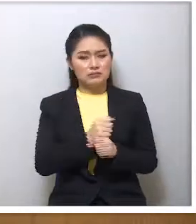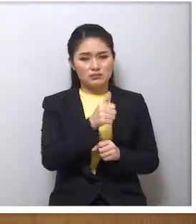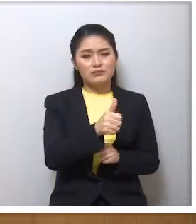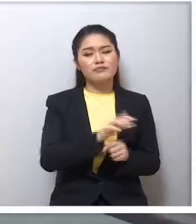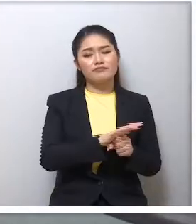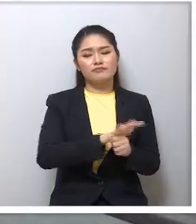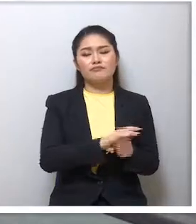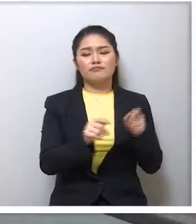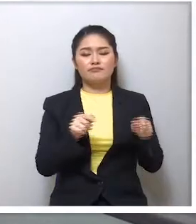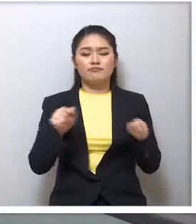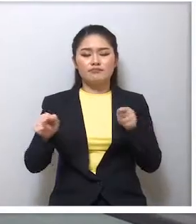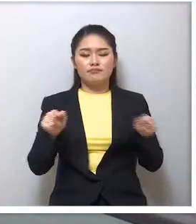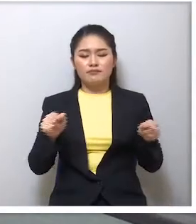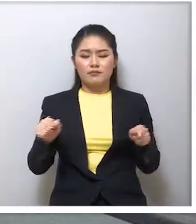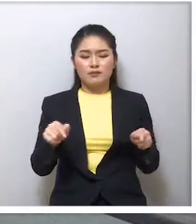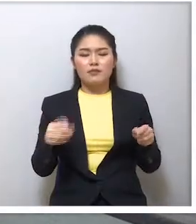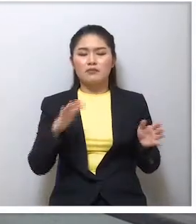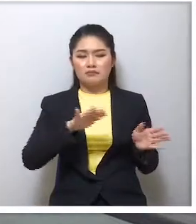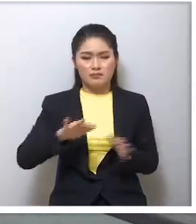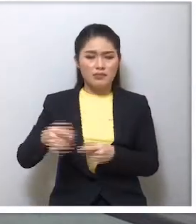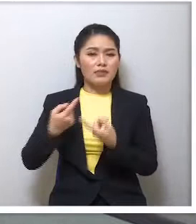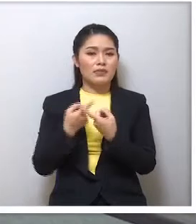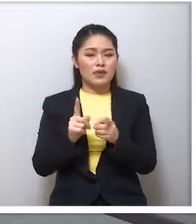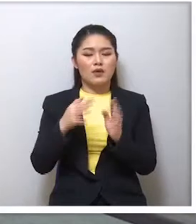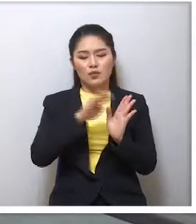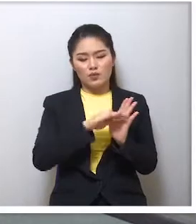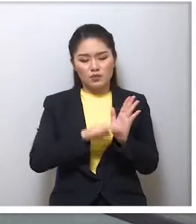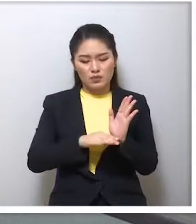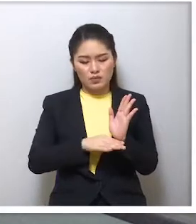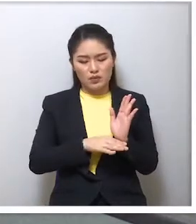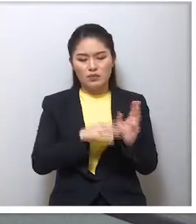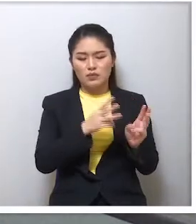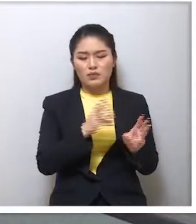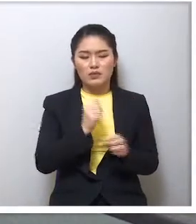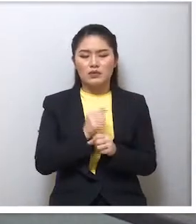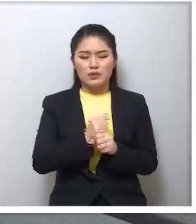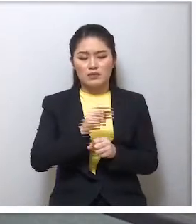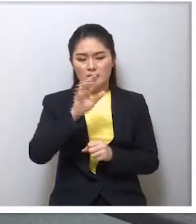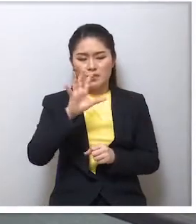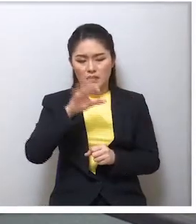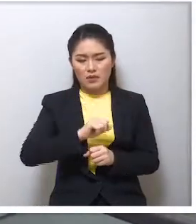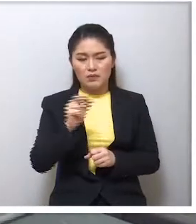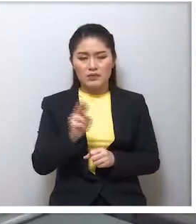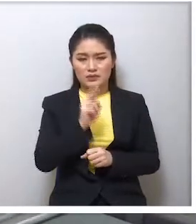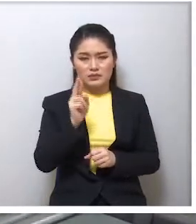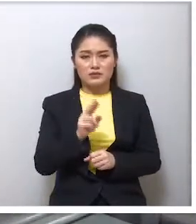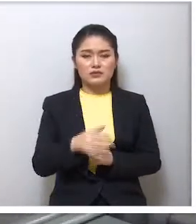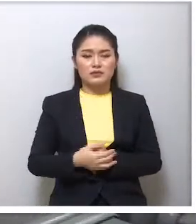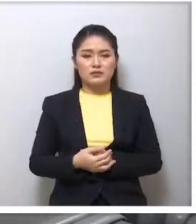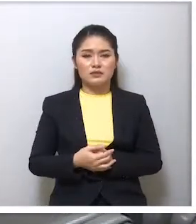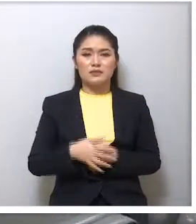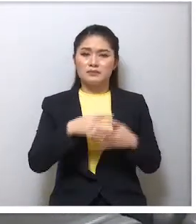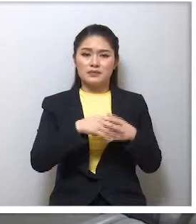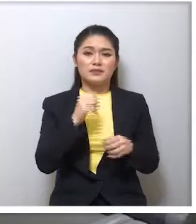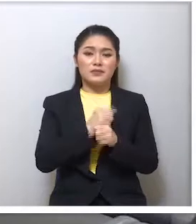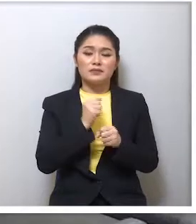อันนี้เป็นขั้นตอนในการนำมาใช้แต่เดี๋ยวครูจะพาทำตัวโล